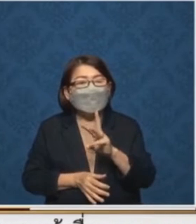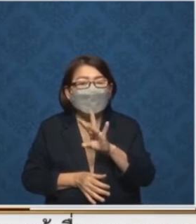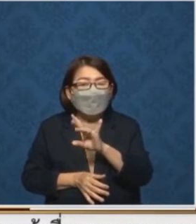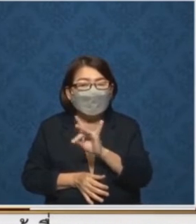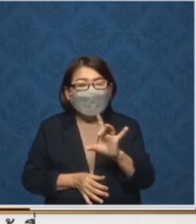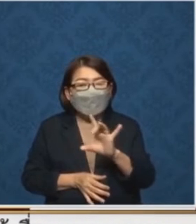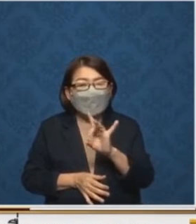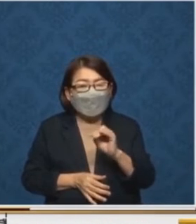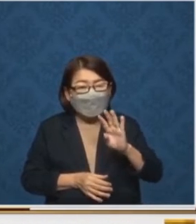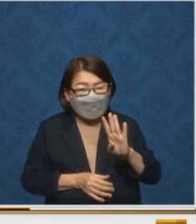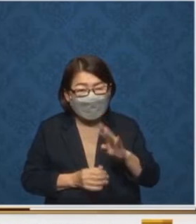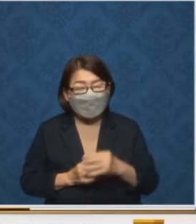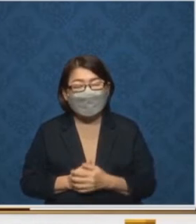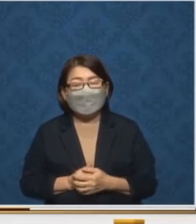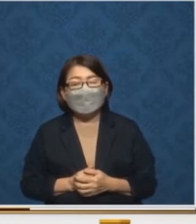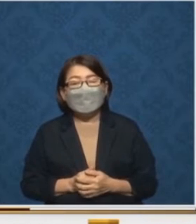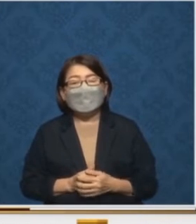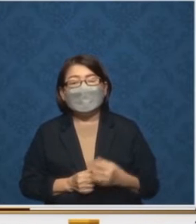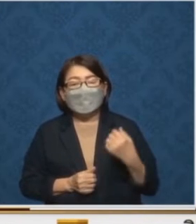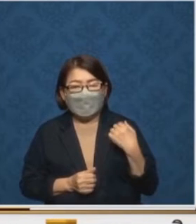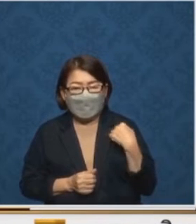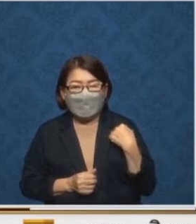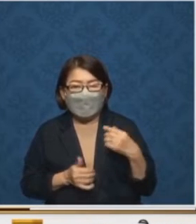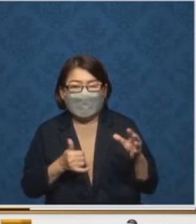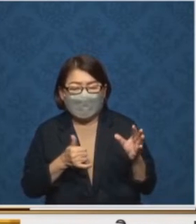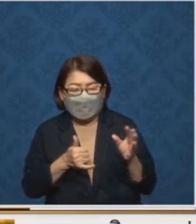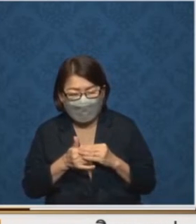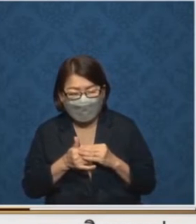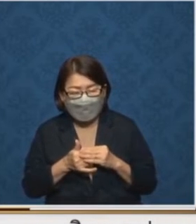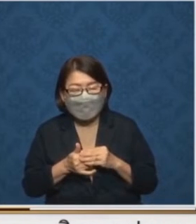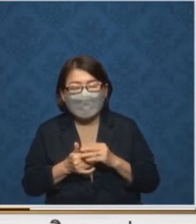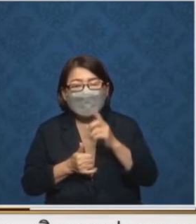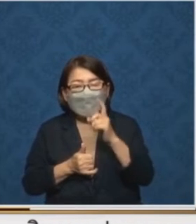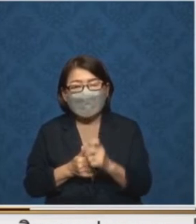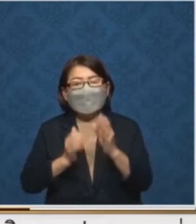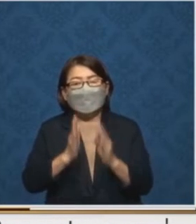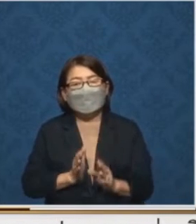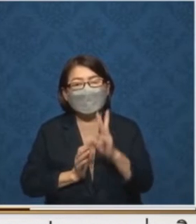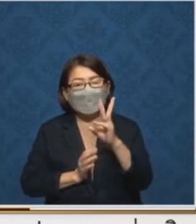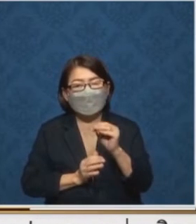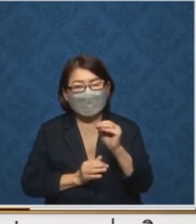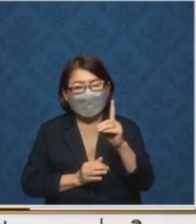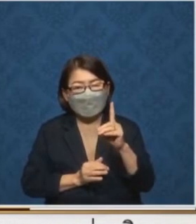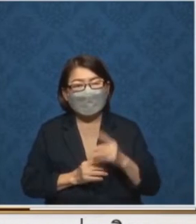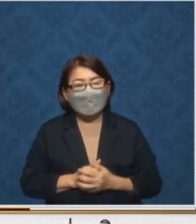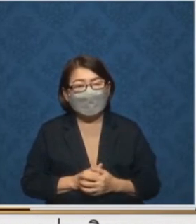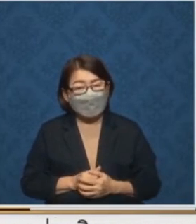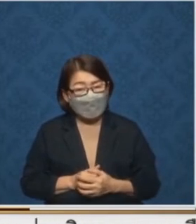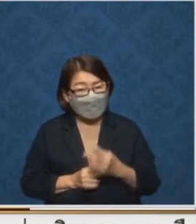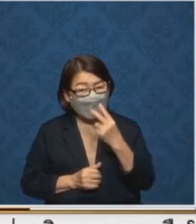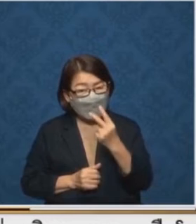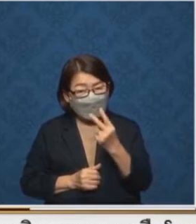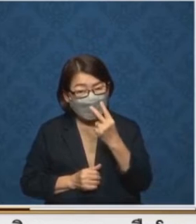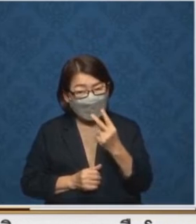คนสังเกตดี ๆ นะครับ 12 เดือน 63 เราเสียชีวิ 61 คน